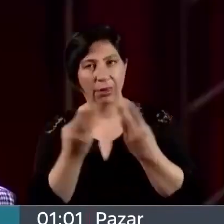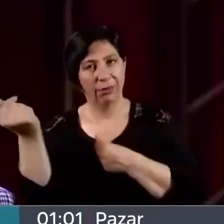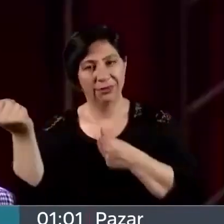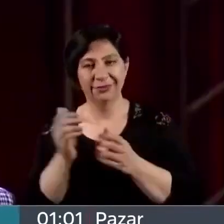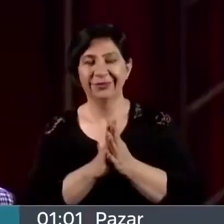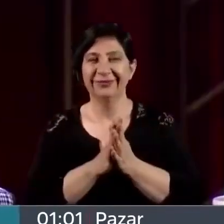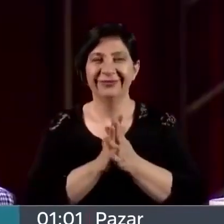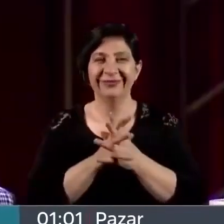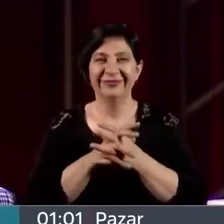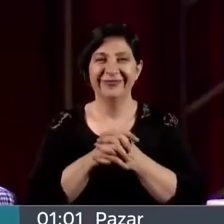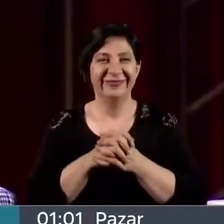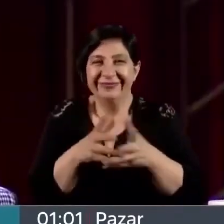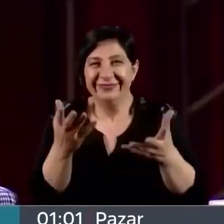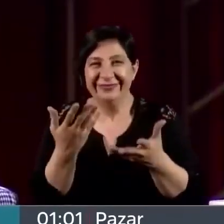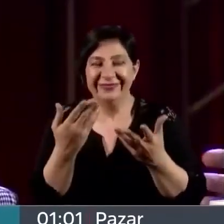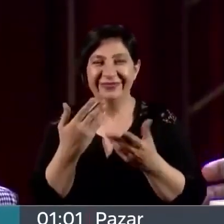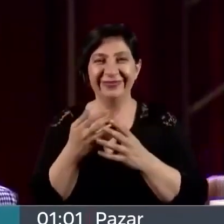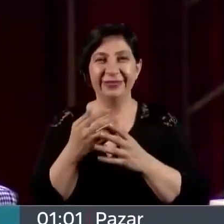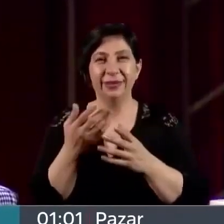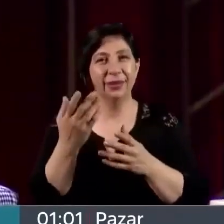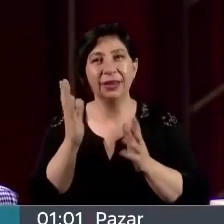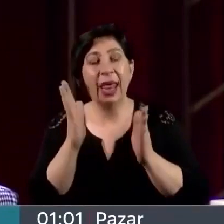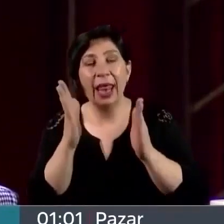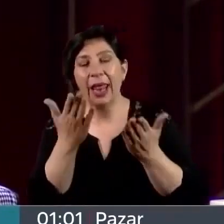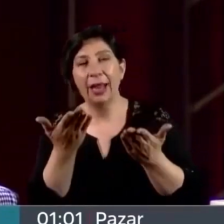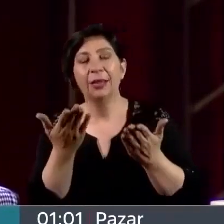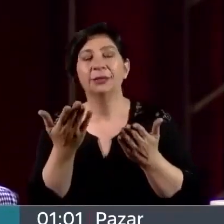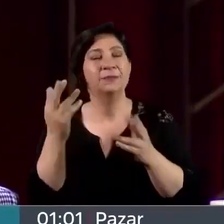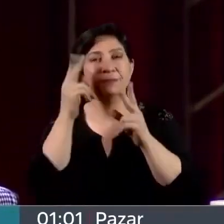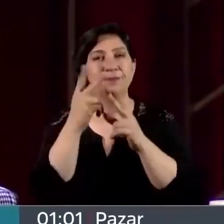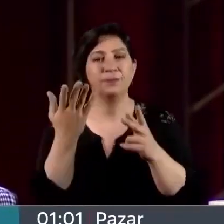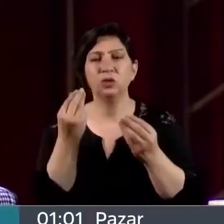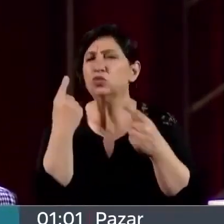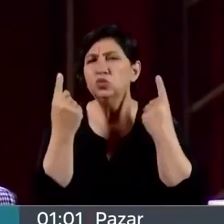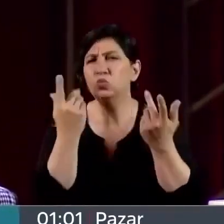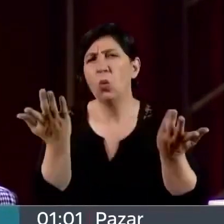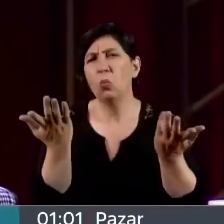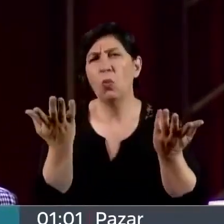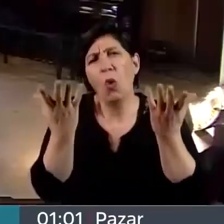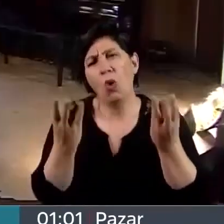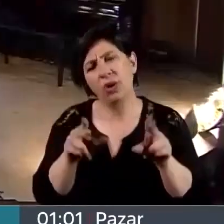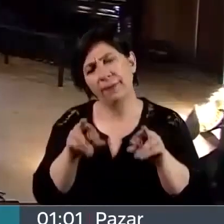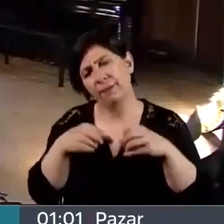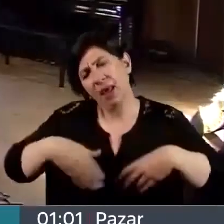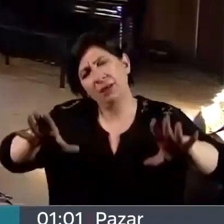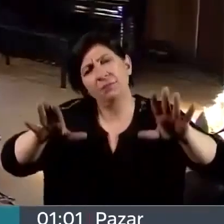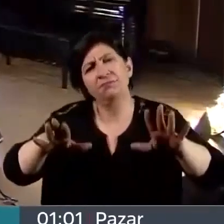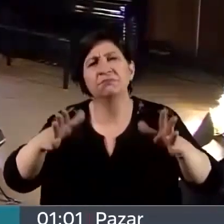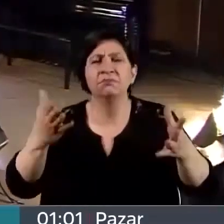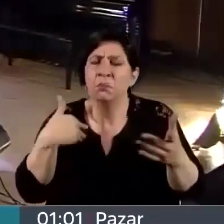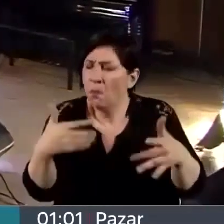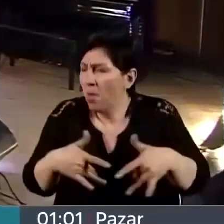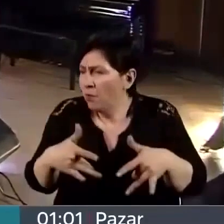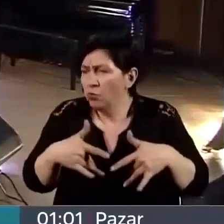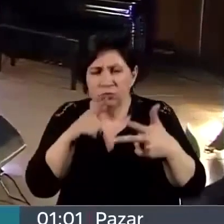benim. Nereye Radyocuya bak. Ne konuşuyorduk lan biz? doğru gidiyorsun sence? Ha, çok düşünmüyorum Okan abi ya. Düşünmüyorsun. Yani biraz çok memnunum